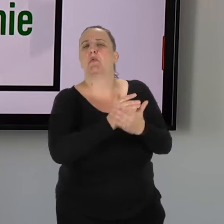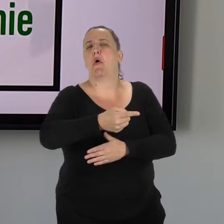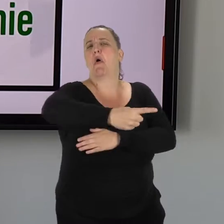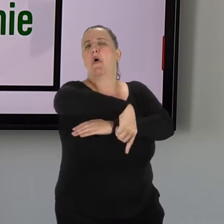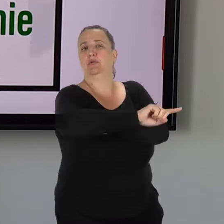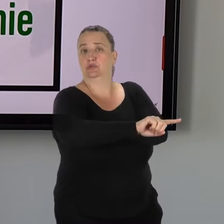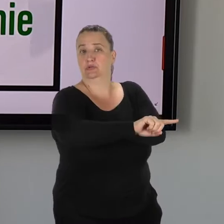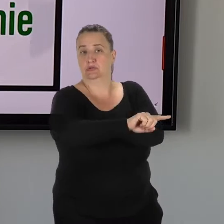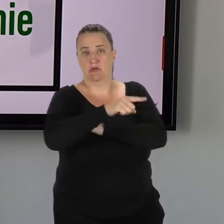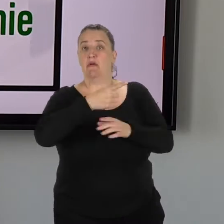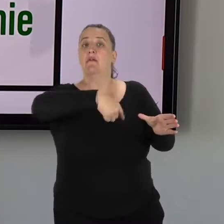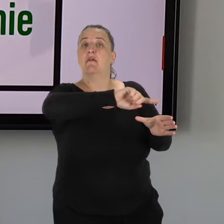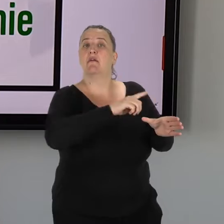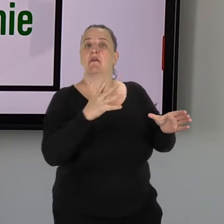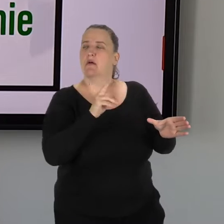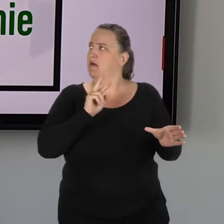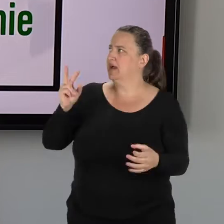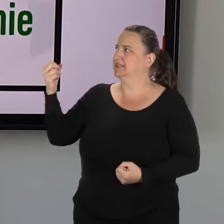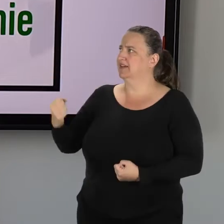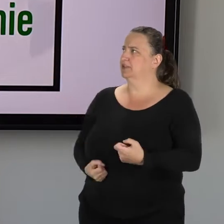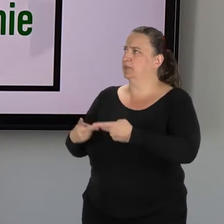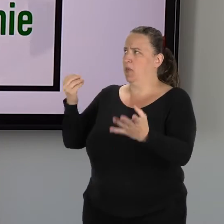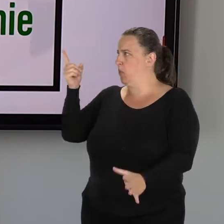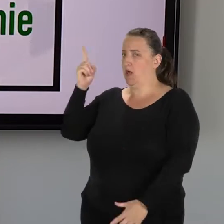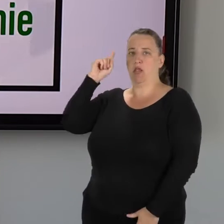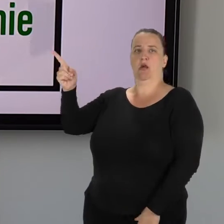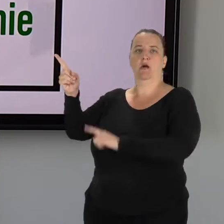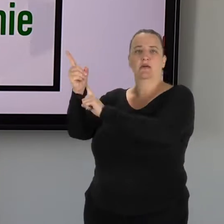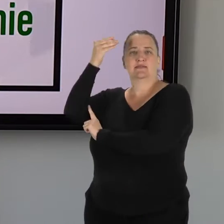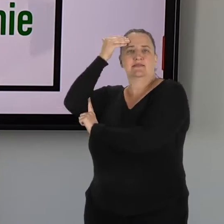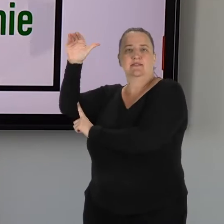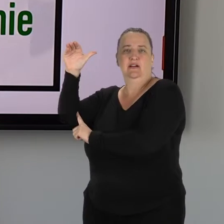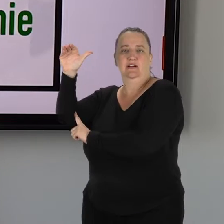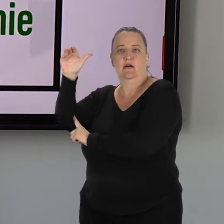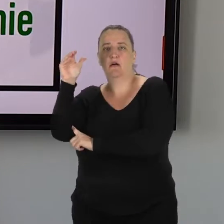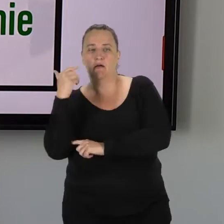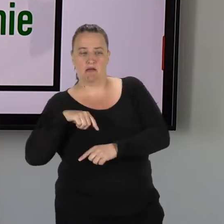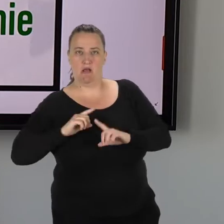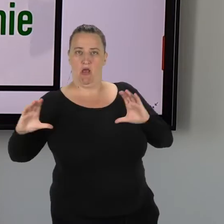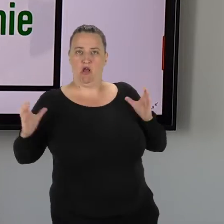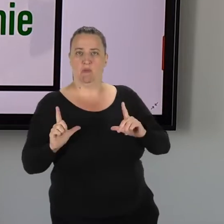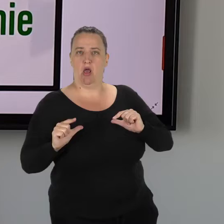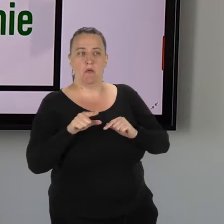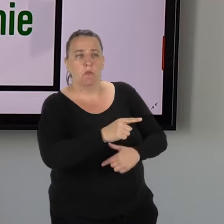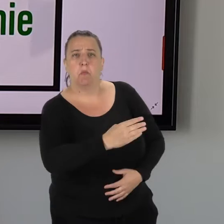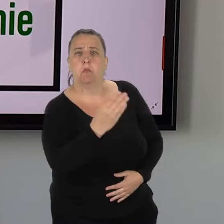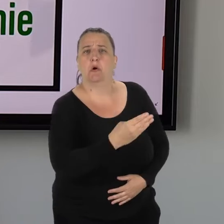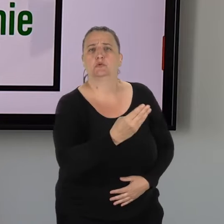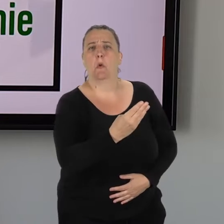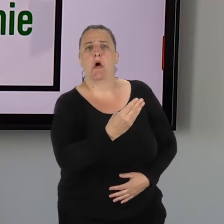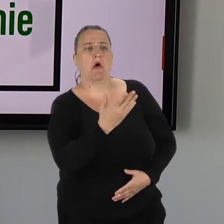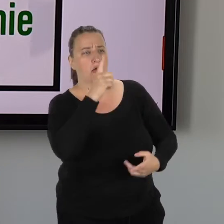personnes concernées, personnes âgées, personnes en situation de handicap et leurs proches, d'identifier le service public qu'ensemble nous